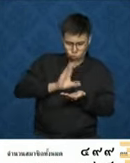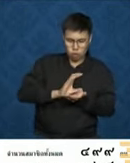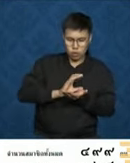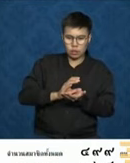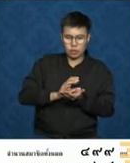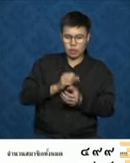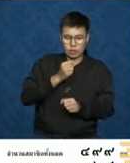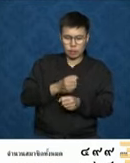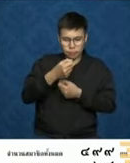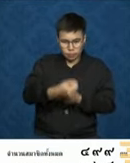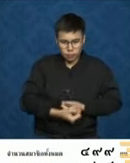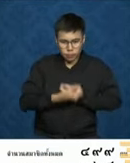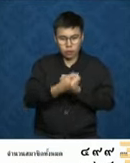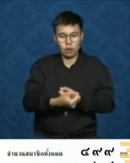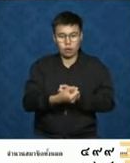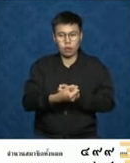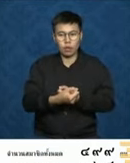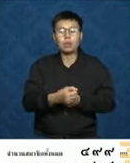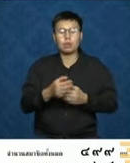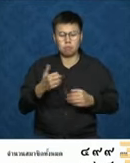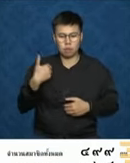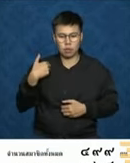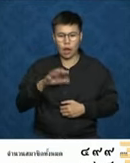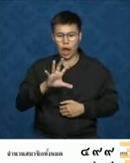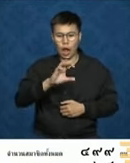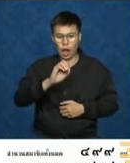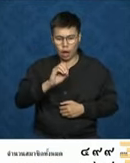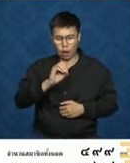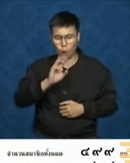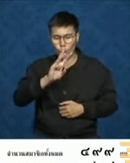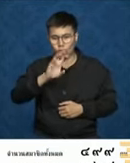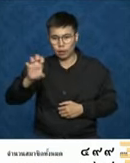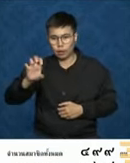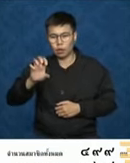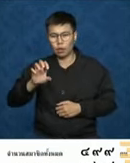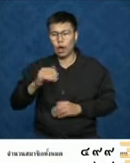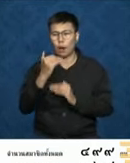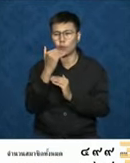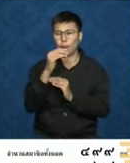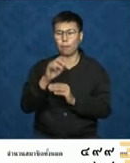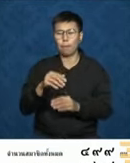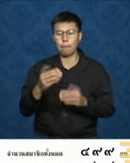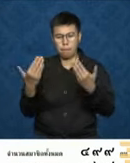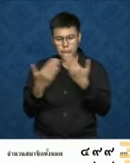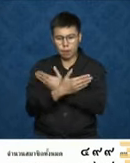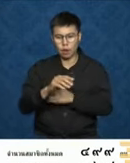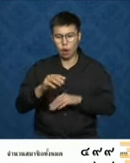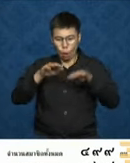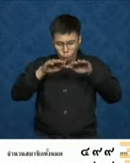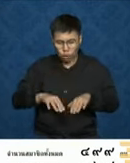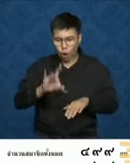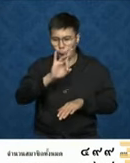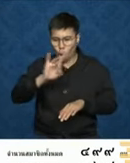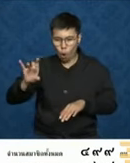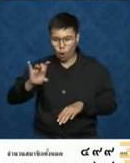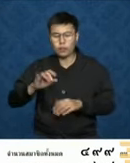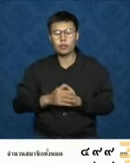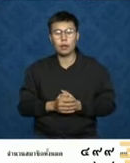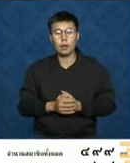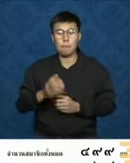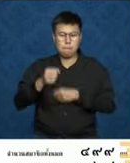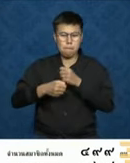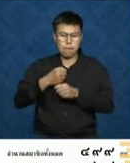ข้องลดค่าน้ำจากไร่ละ 560บาทเป็นไร่ละไม่เกิน 100บาทหรืองดเก็บเลยนะครับเพราะปีที่แล้วน้ำ